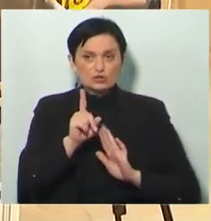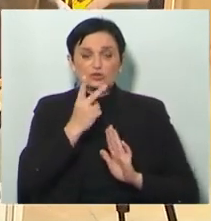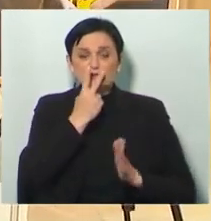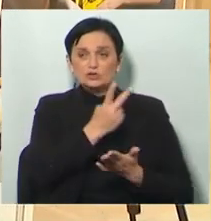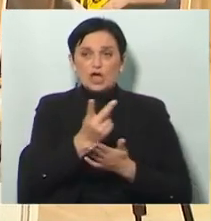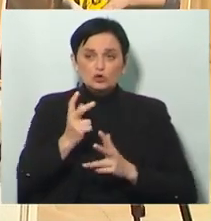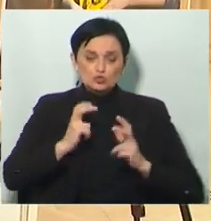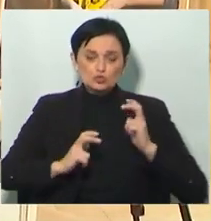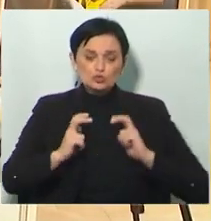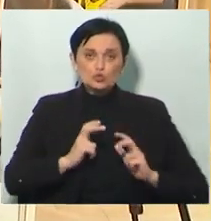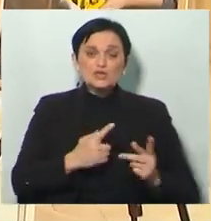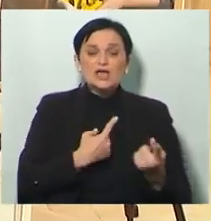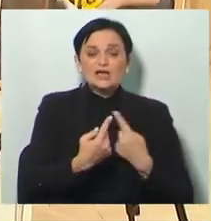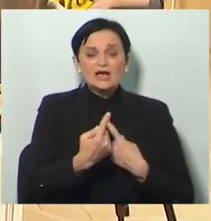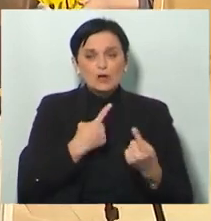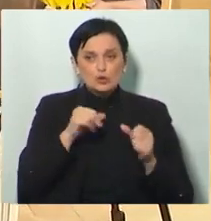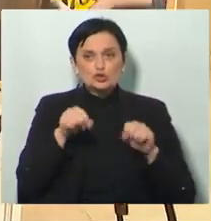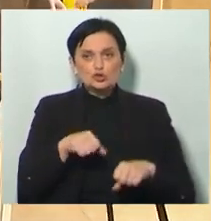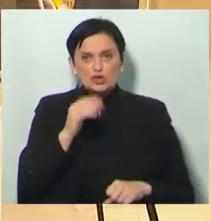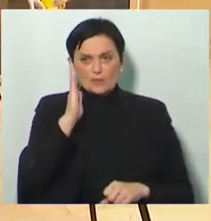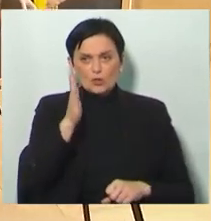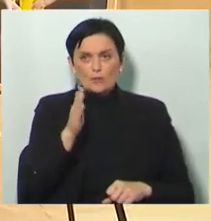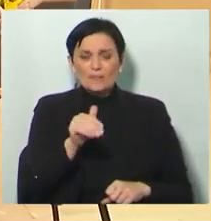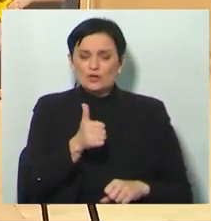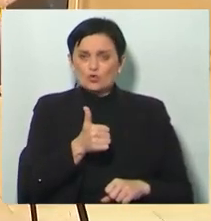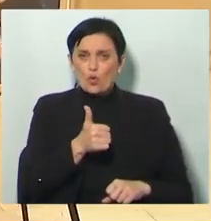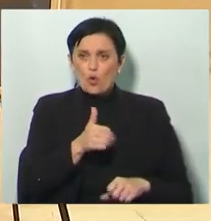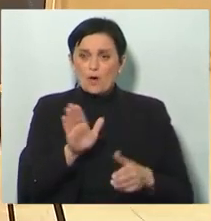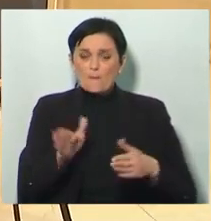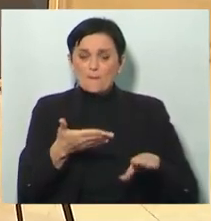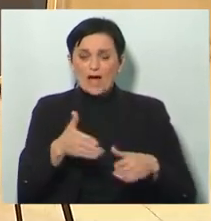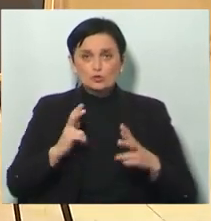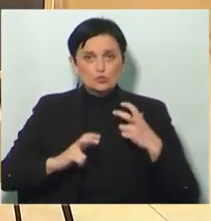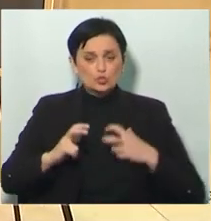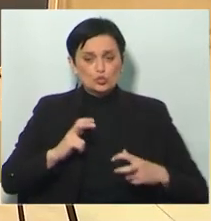უშუალოდ სტუდენტებთან გასაუბრების საშუალება ექნებათ, როგორც ბათუმის